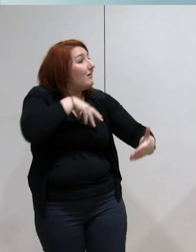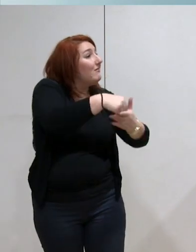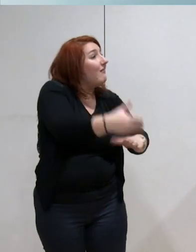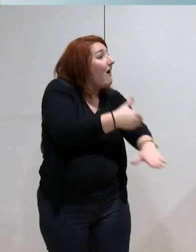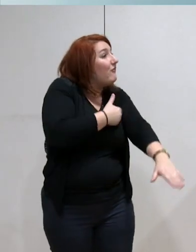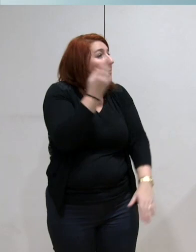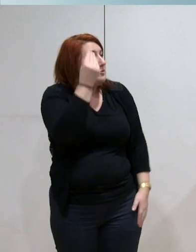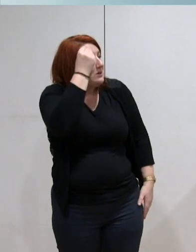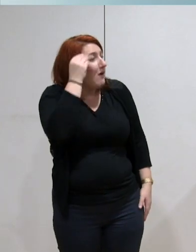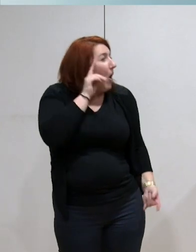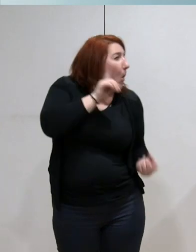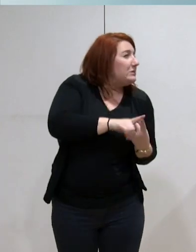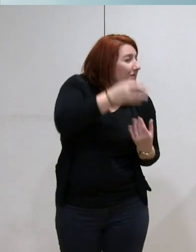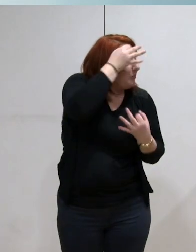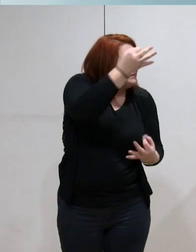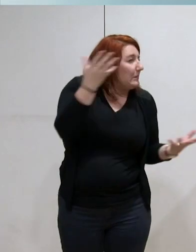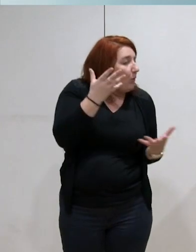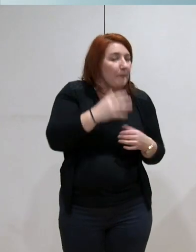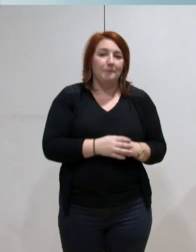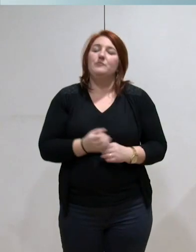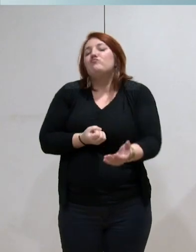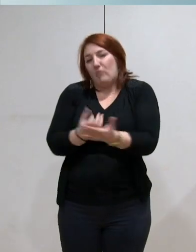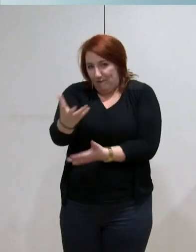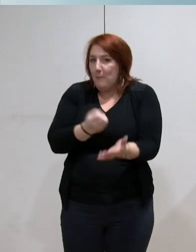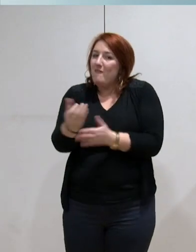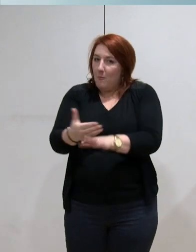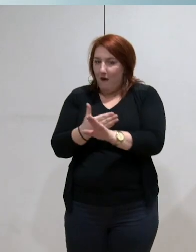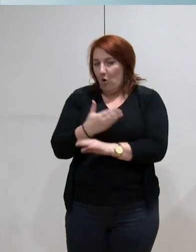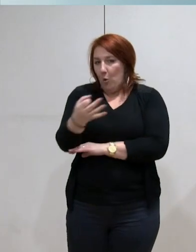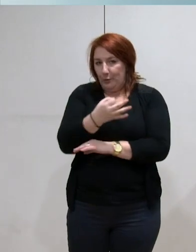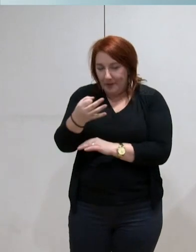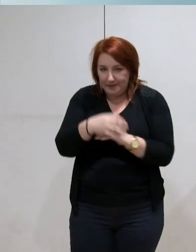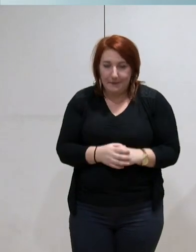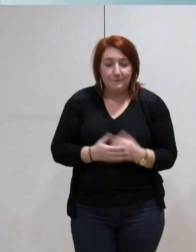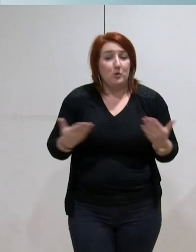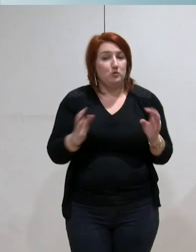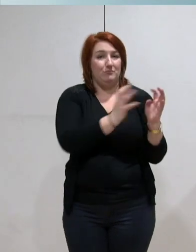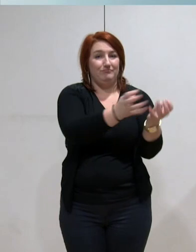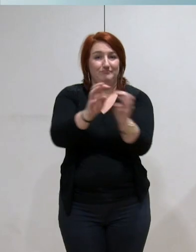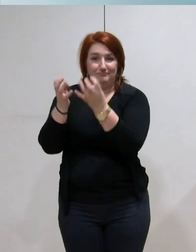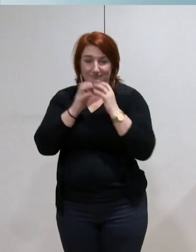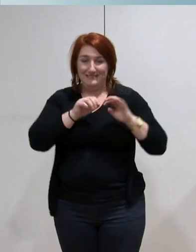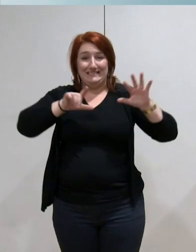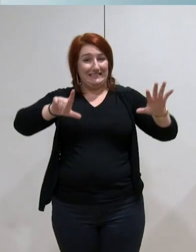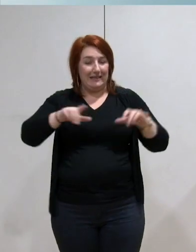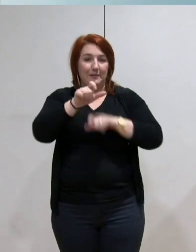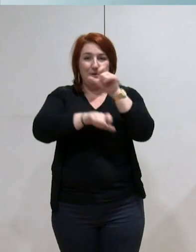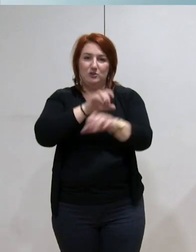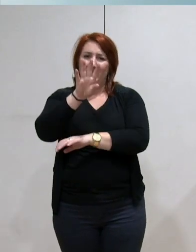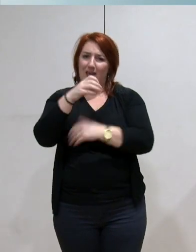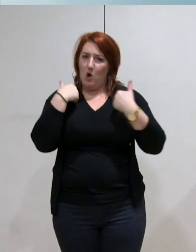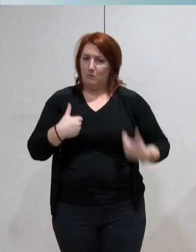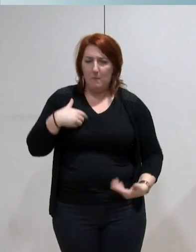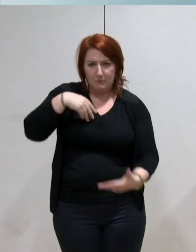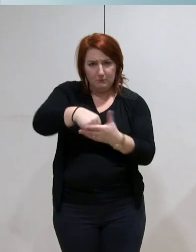chaque sollicitation alors les conseils citoyens aujourd'hui se conseils citoyens composés de 40 membres ont été tiré au don